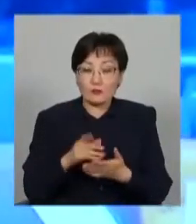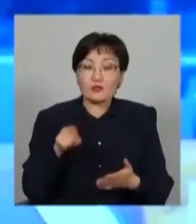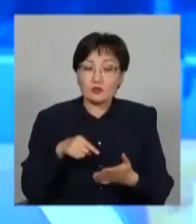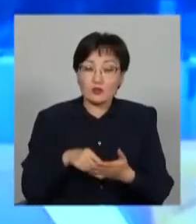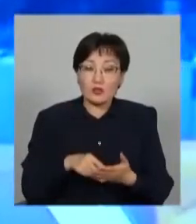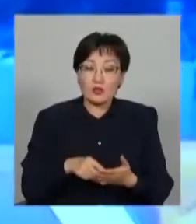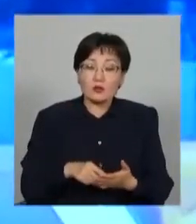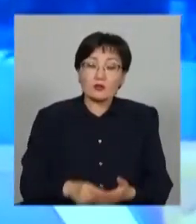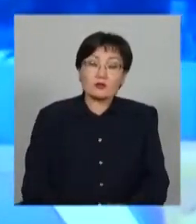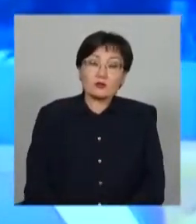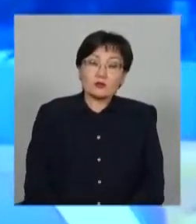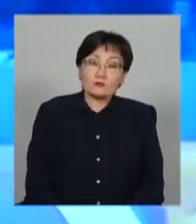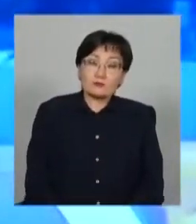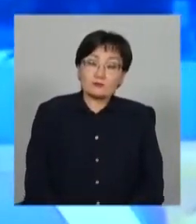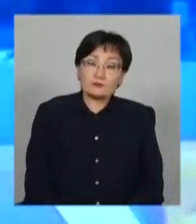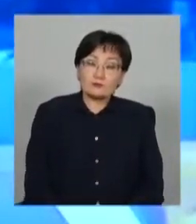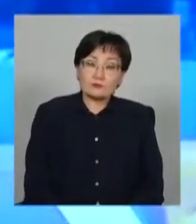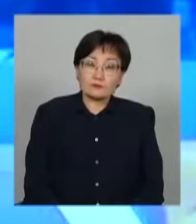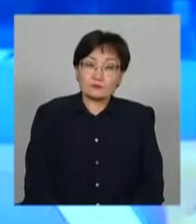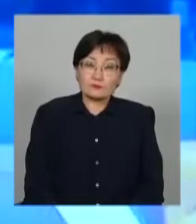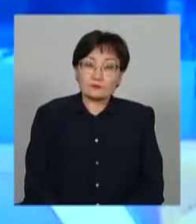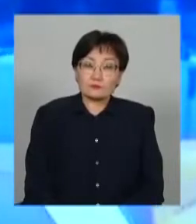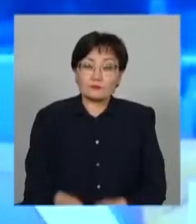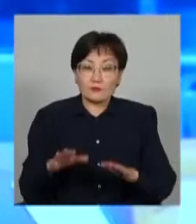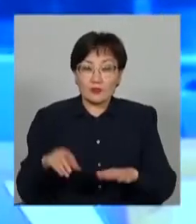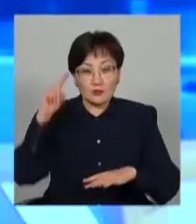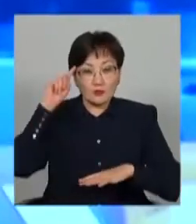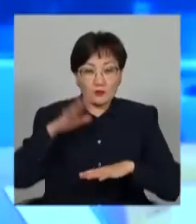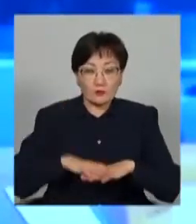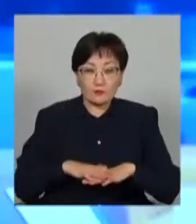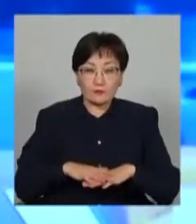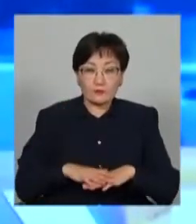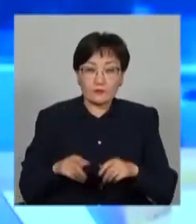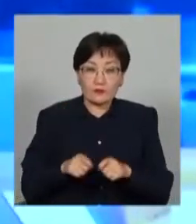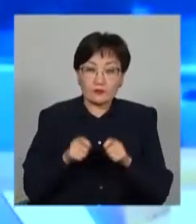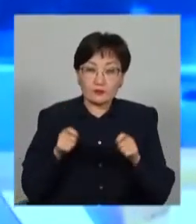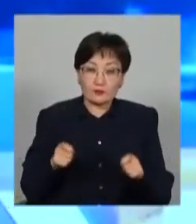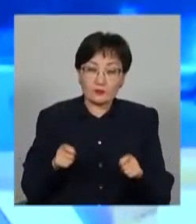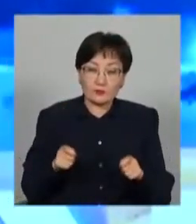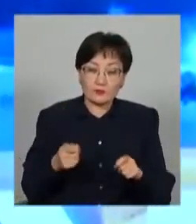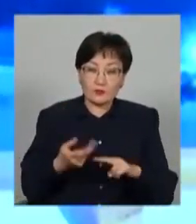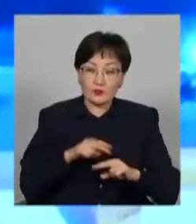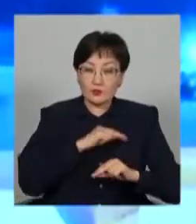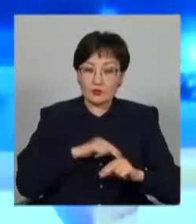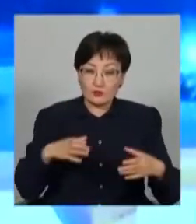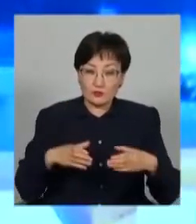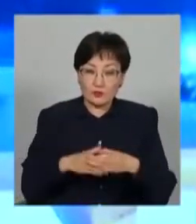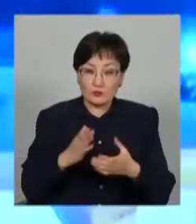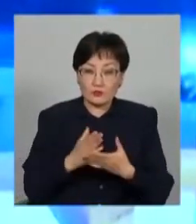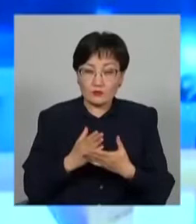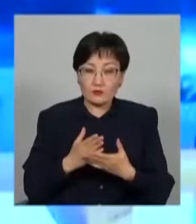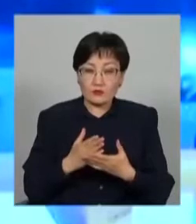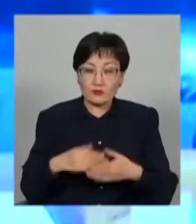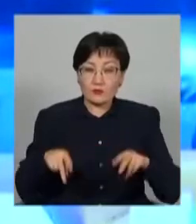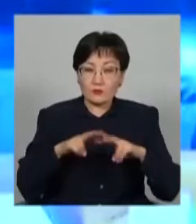Түсіндім. Енді бұл жердегі жергілікті әкімшіліктің жаңағы қасындағы құрылған осы жұмыс тобы бар. Бұл жерде